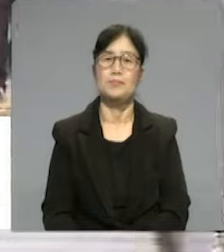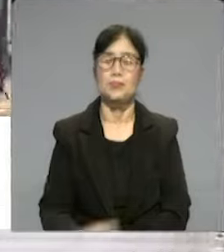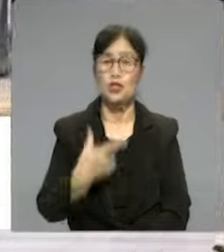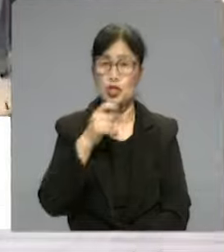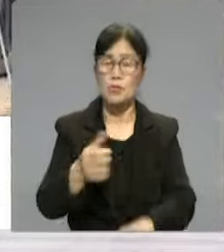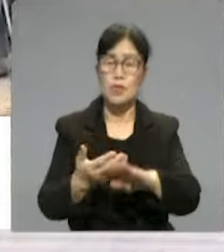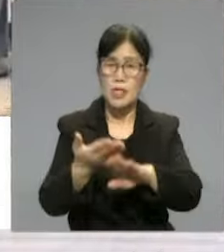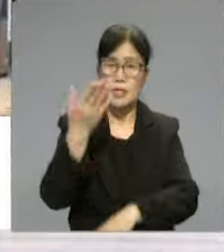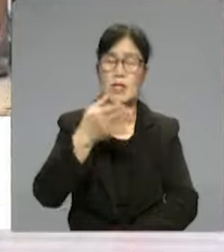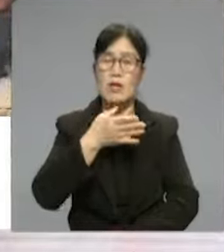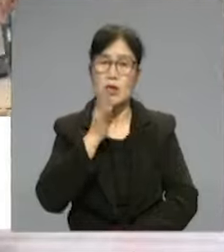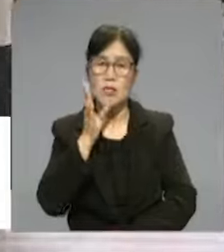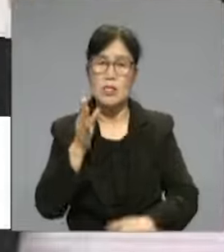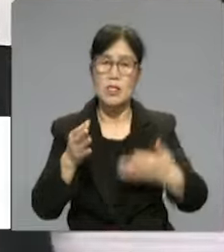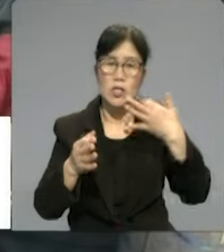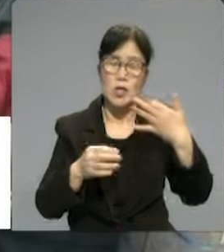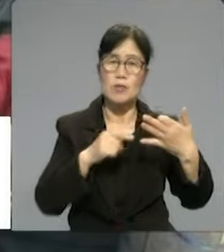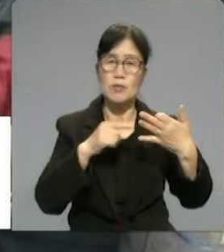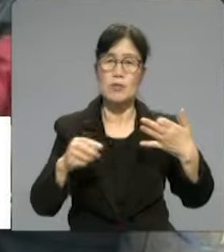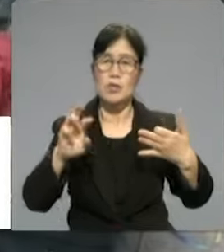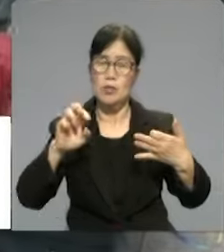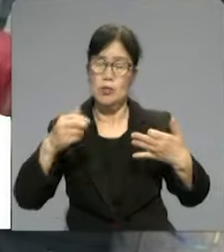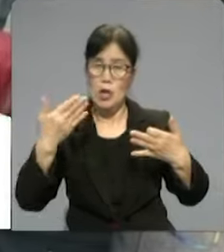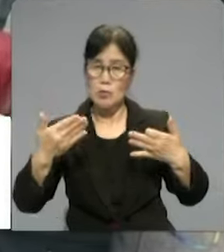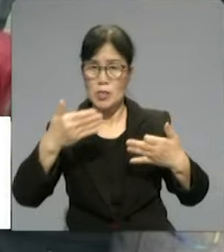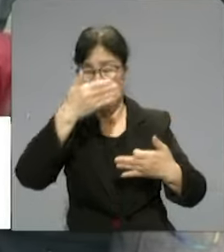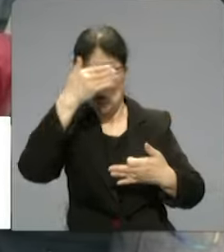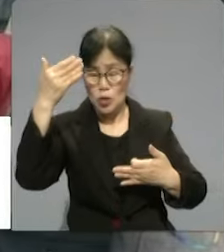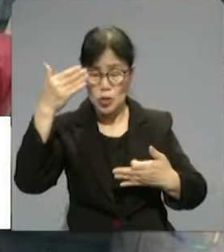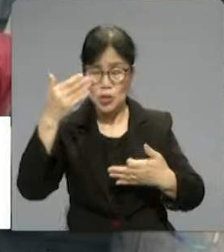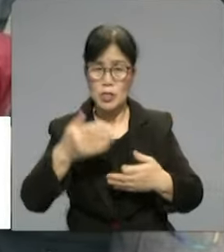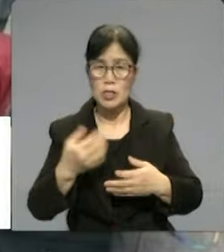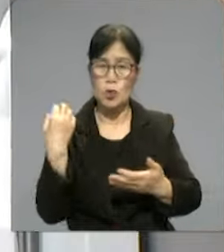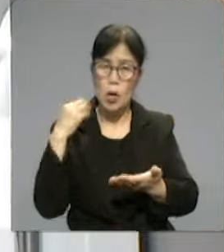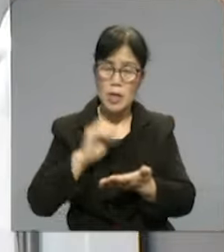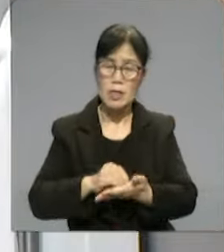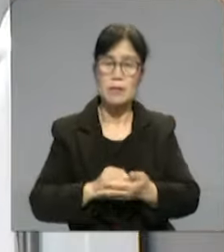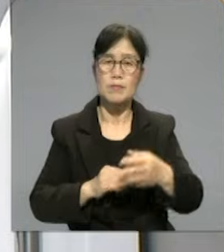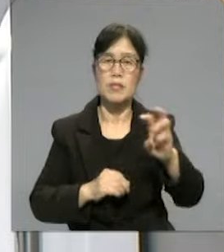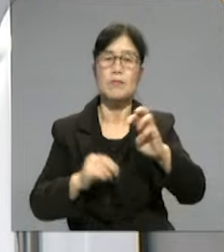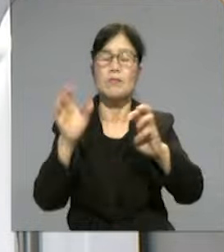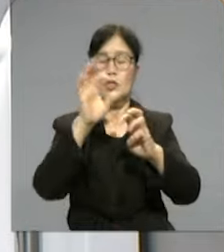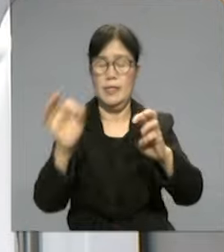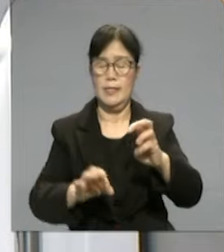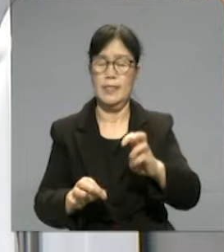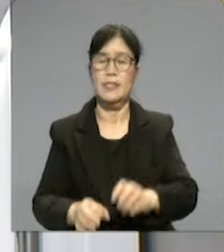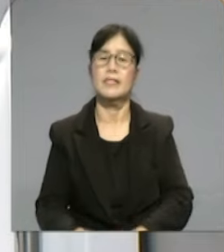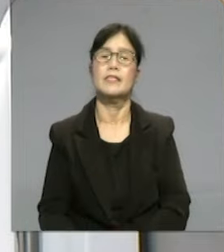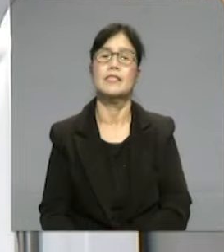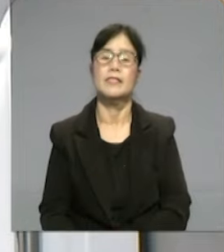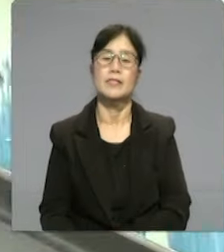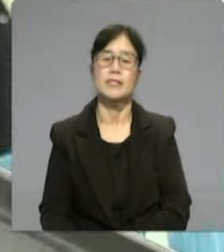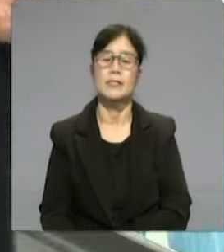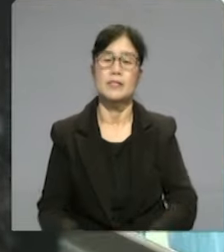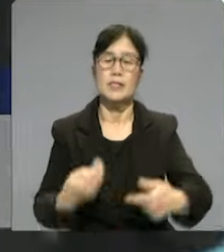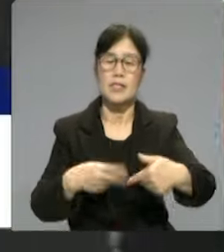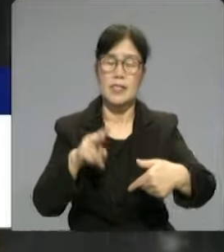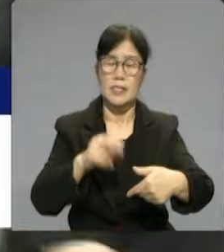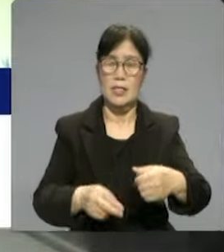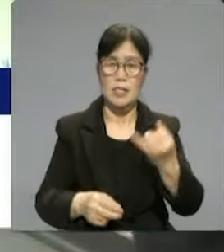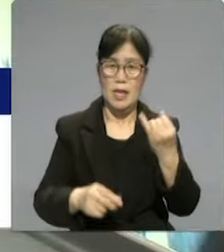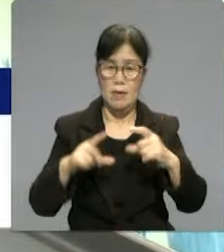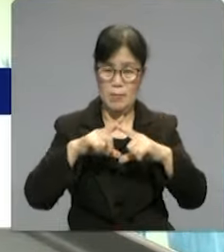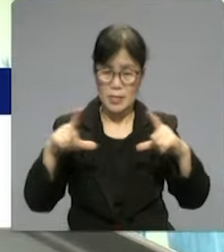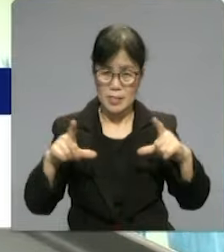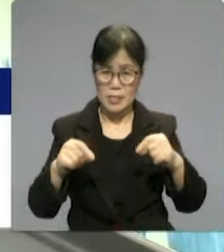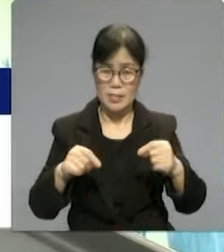65살 이상 어르신과 19살부터 39살의 청년들은 30%를 지원받습니다. 인천 아이패스